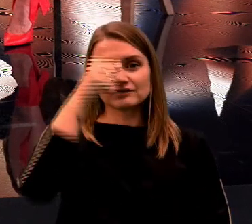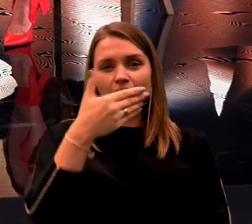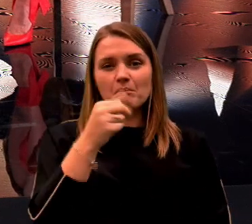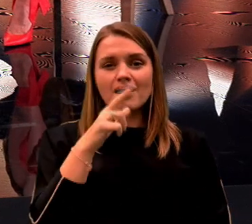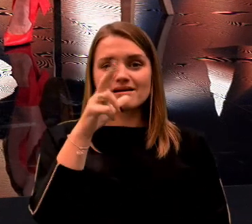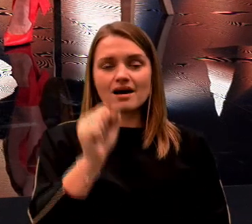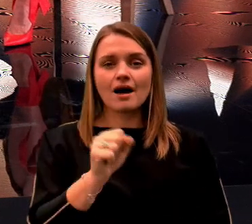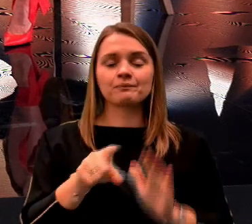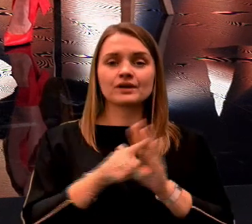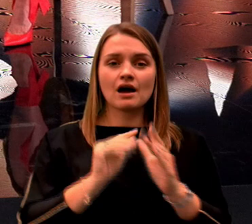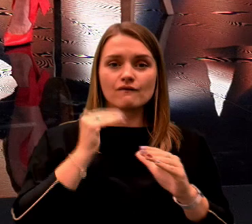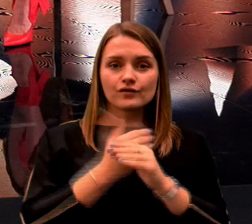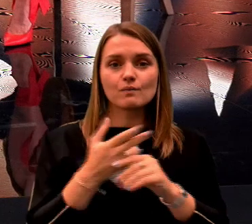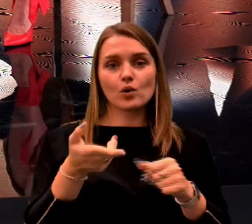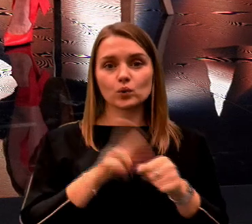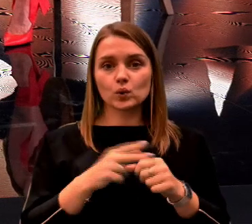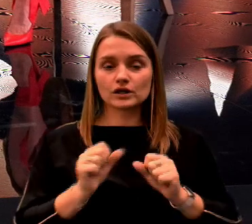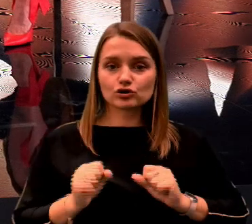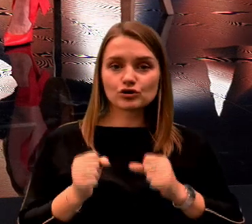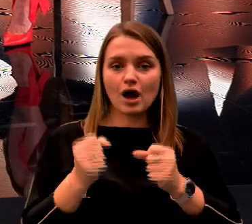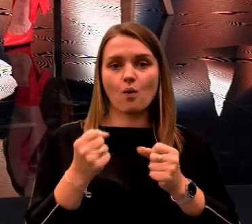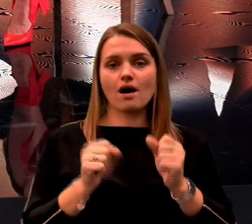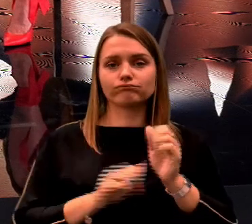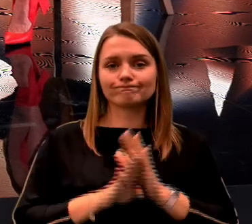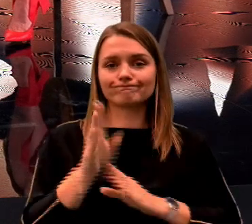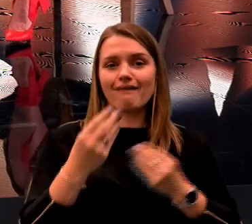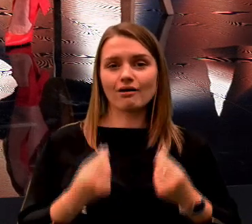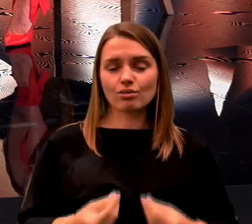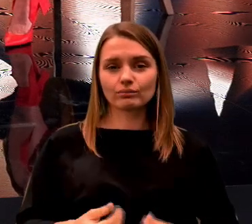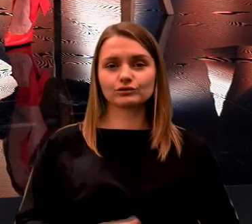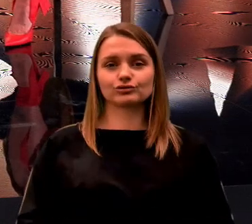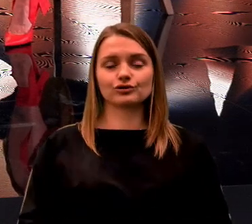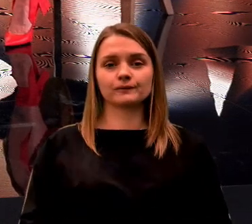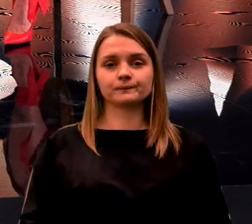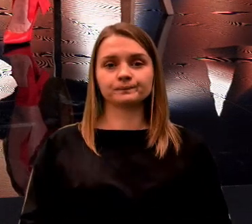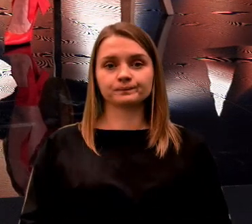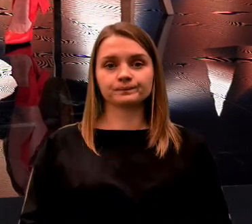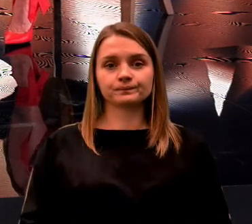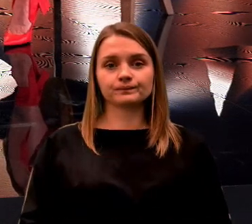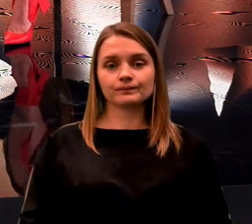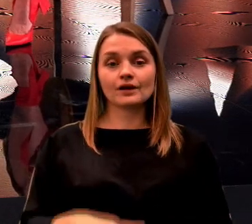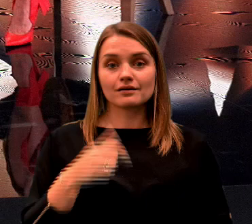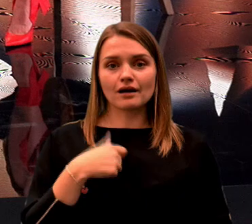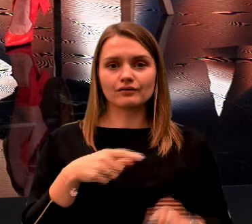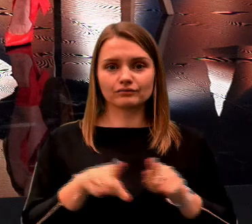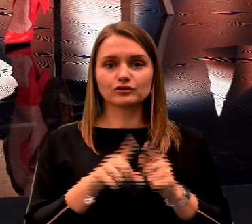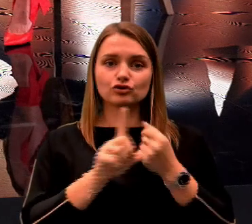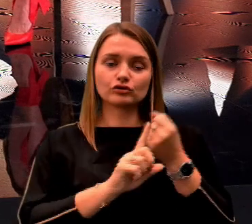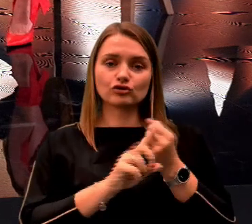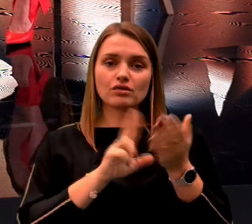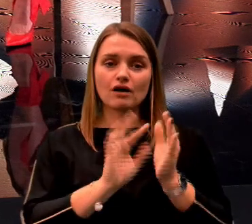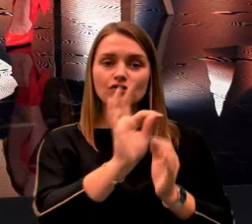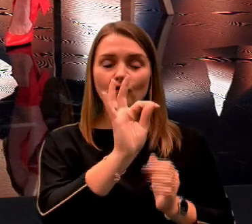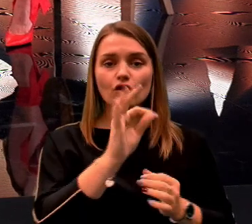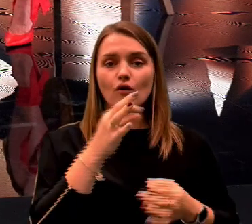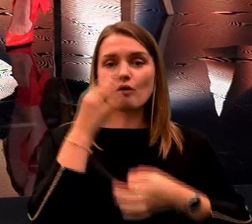odpowiedzialnie społecznie, czyli patrzą na biznes jako na część większego ekosystemu. I tutaj bardzo liczę na twoje opowieści o B Corpsach